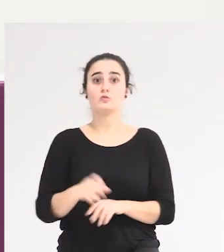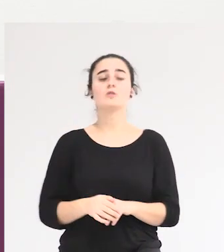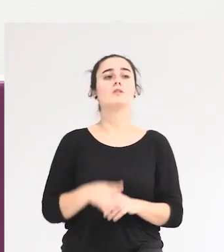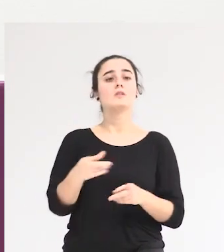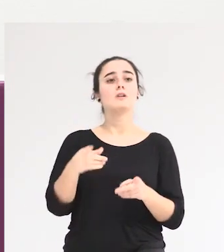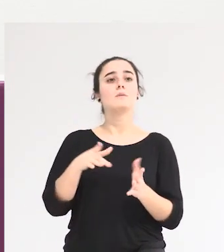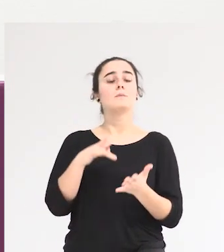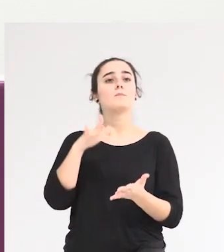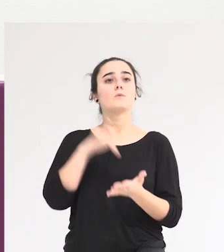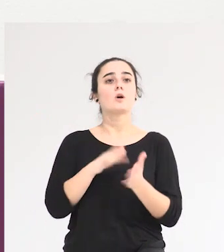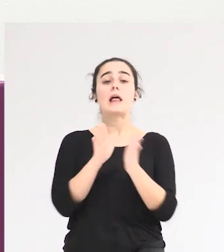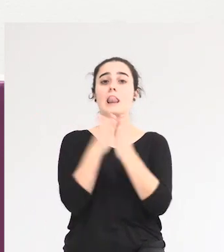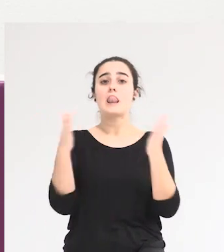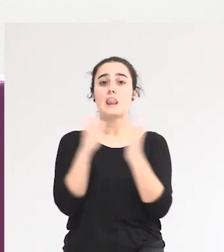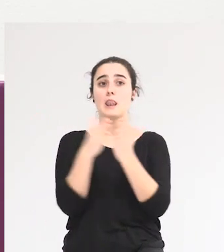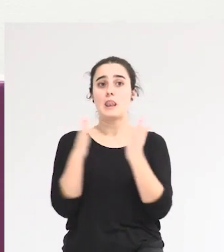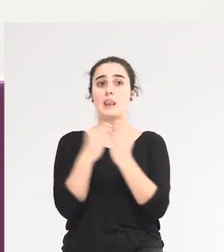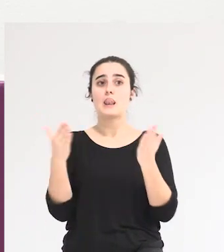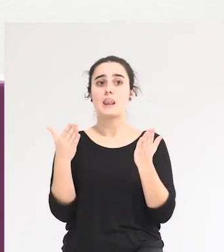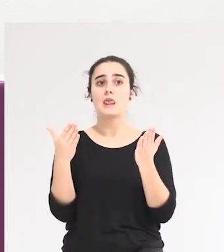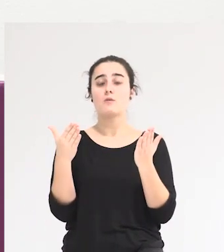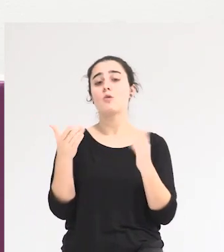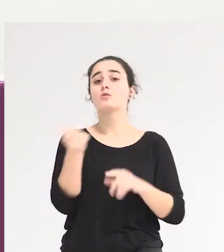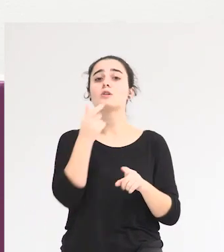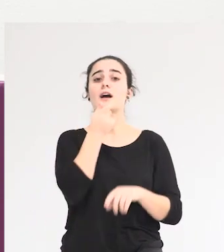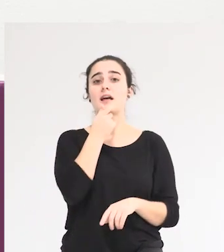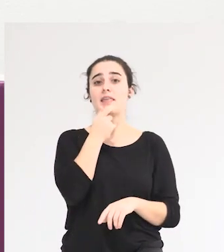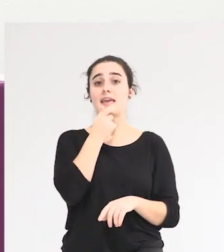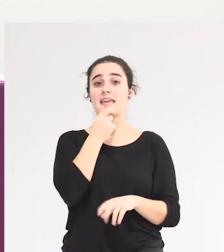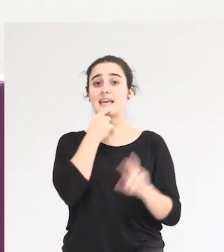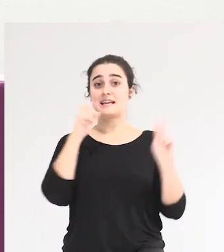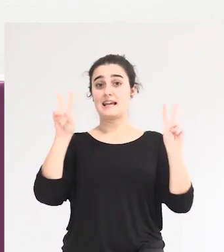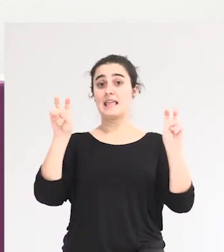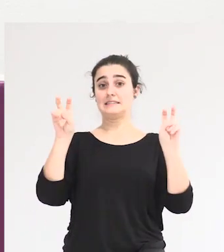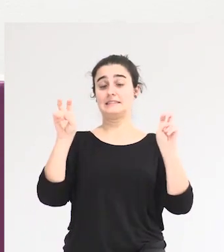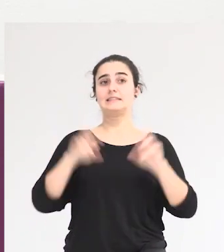Richen of Woman Born, da inglesezko tituloa.